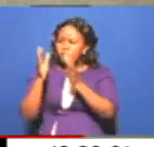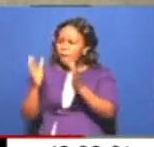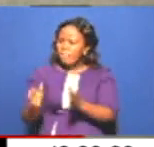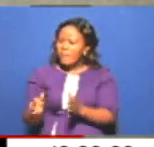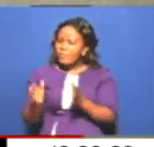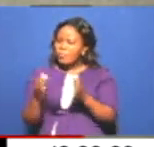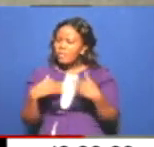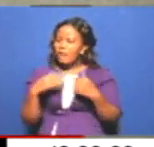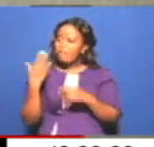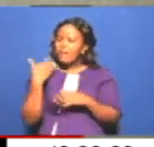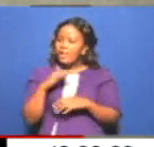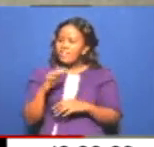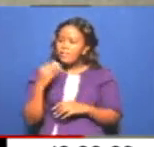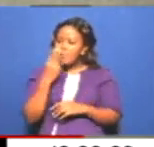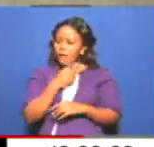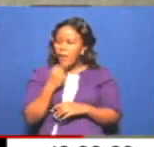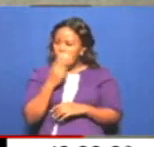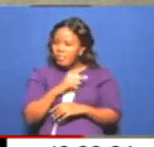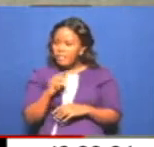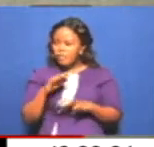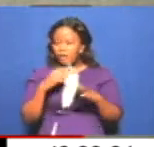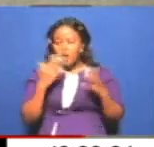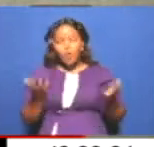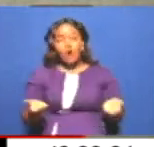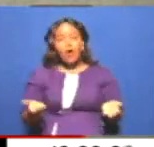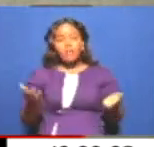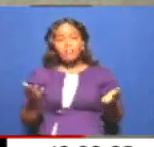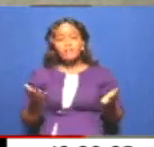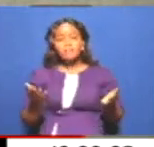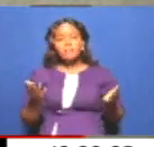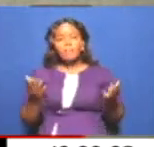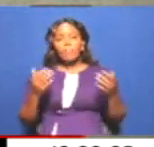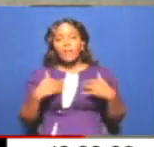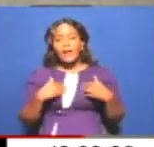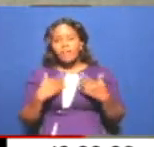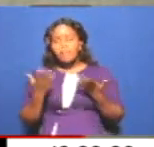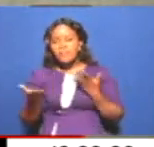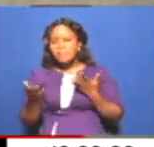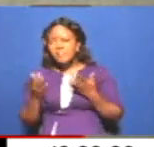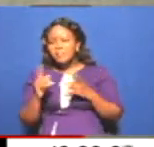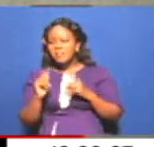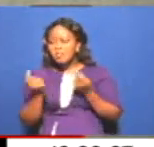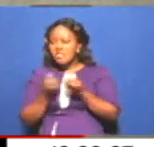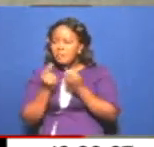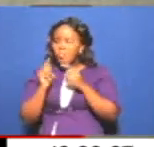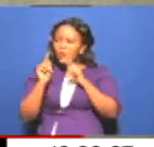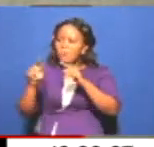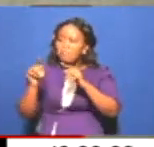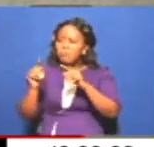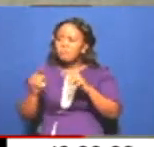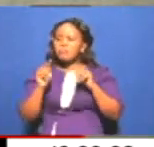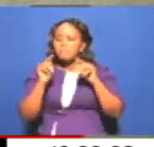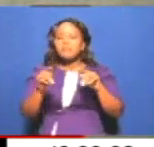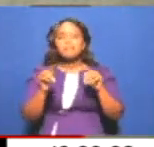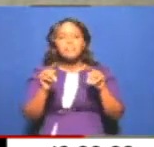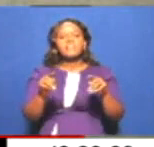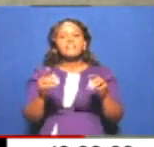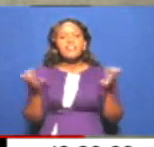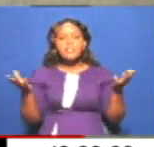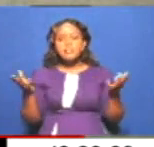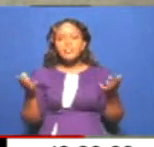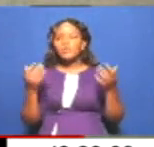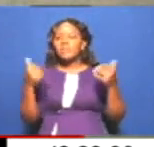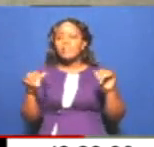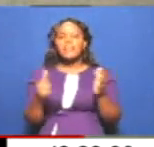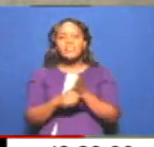mambo ya hate speech, ama amehusikiana kama kuleta kama tribal clashes, ama kuleta, you know, tashwishi kwa